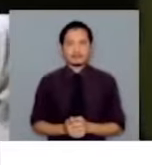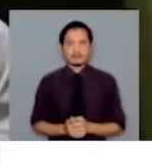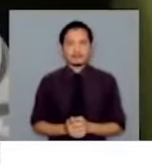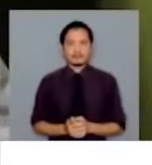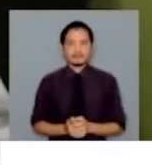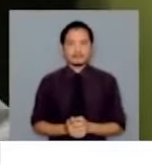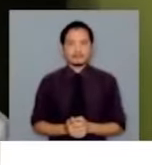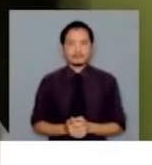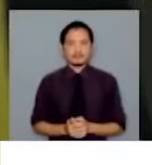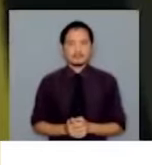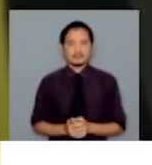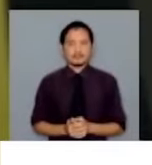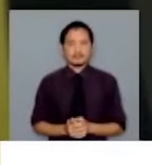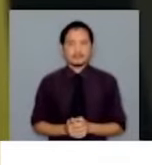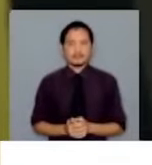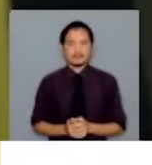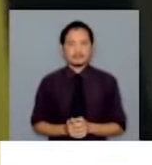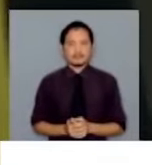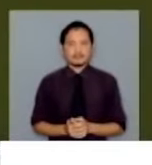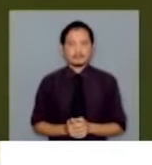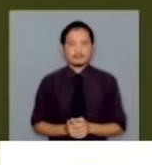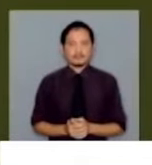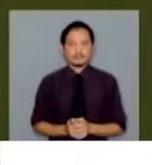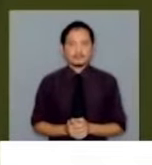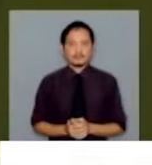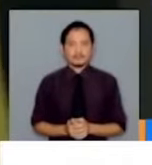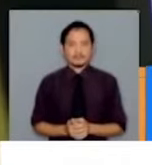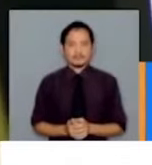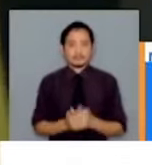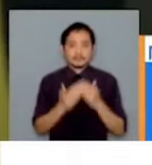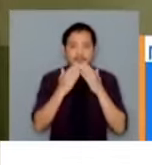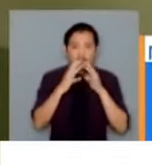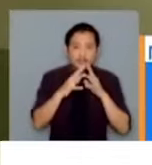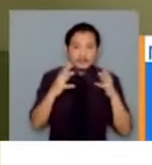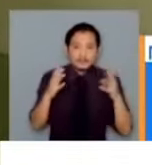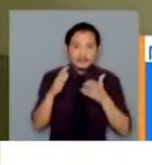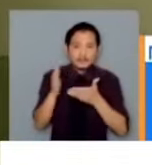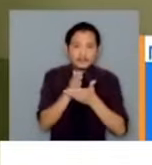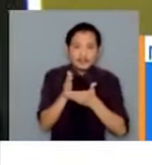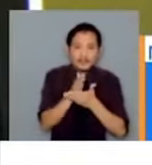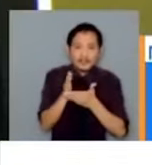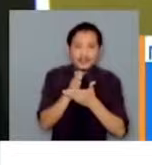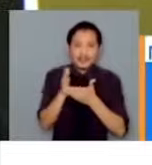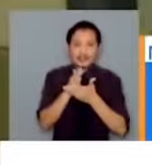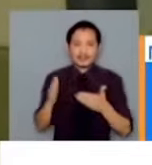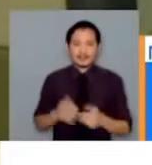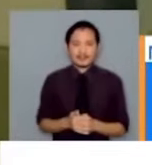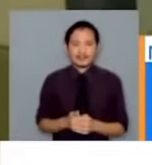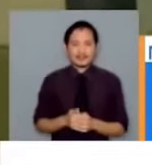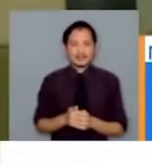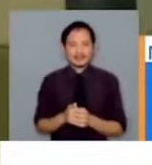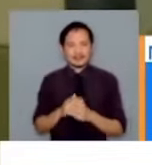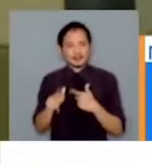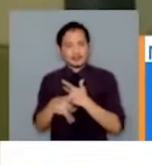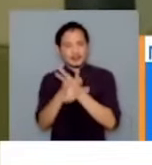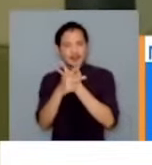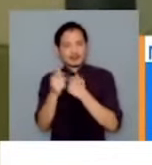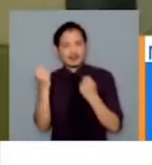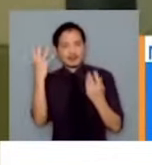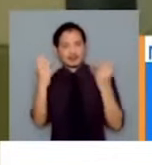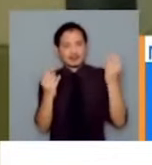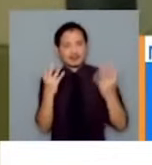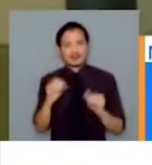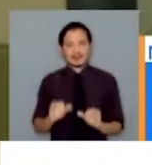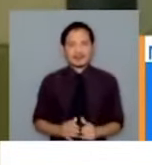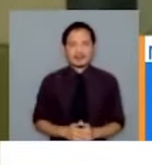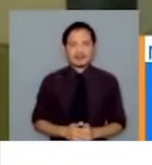Sumali na po kayo. Kaya maraming salamat po sa nag-share ng ating live. Ayan. Kim, totoo ba yun na